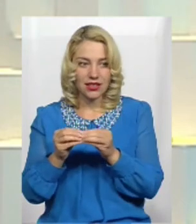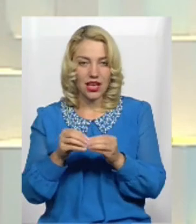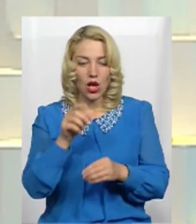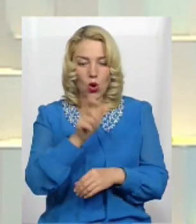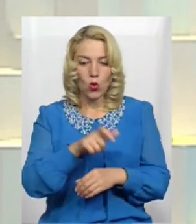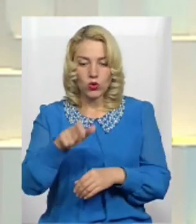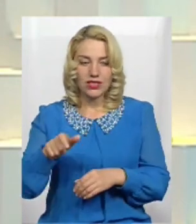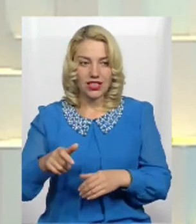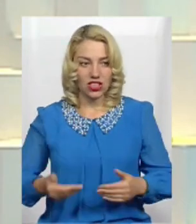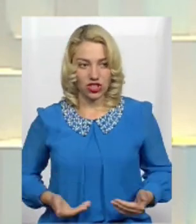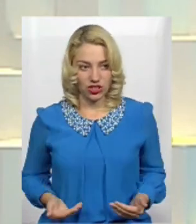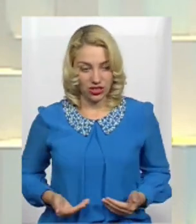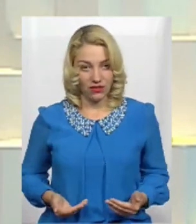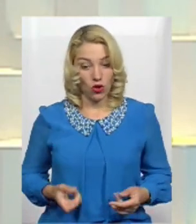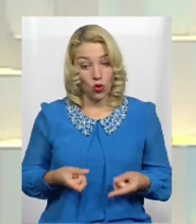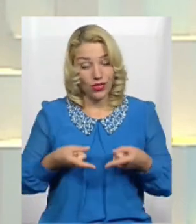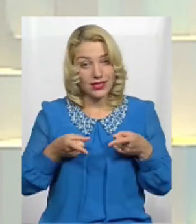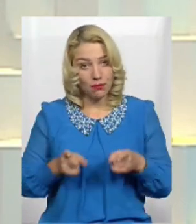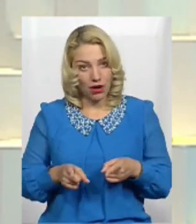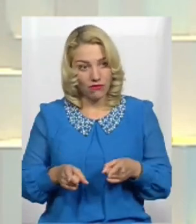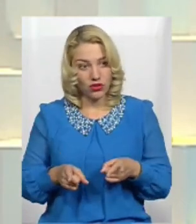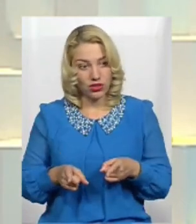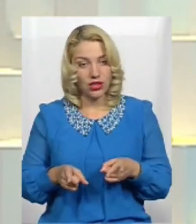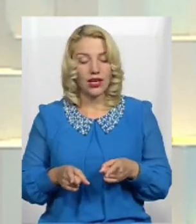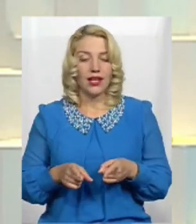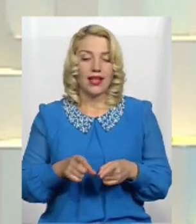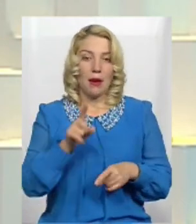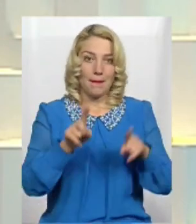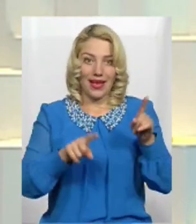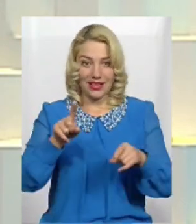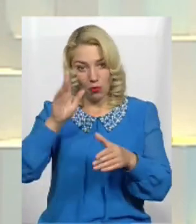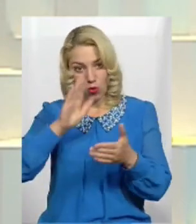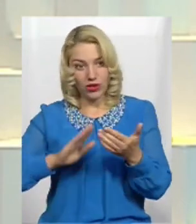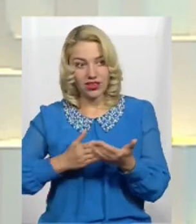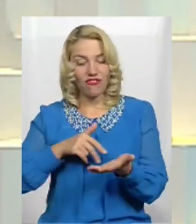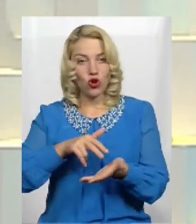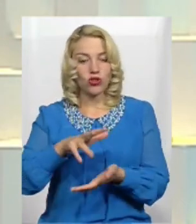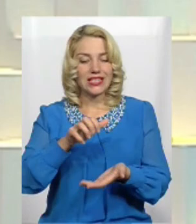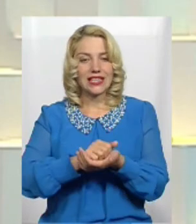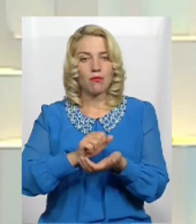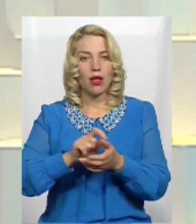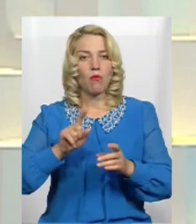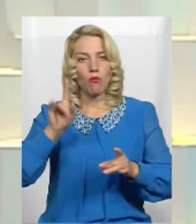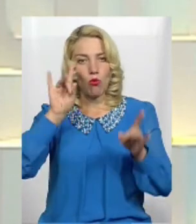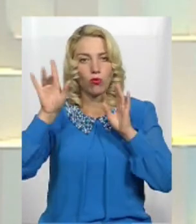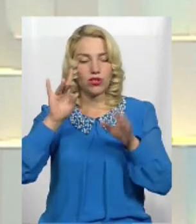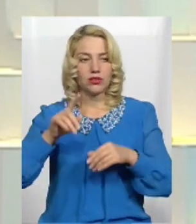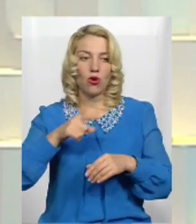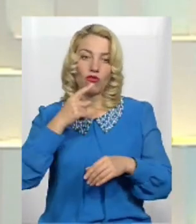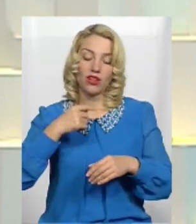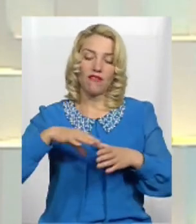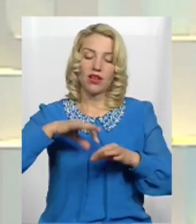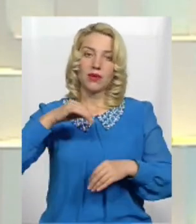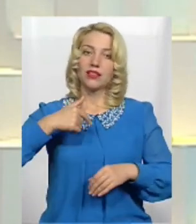життів. То насправді певні політики виходили і займалися популізмом. Говорили про те, що виберіть